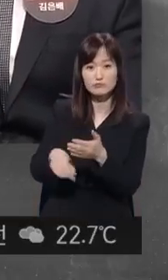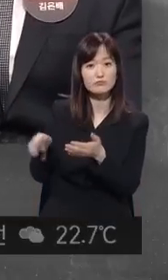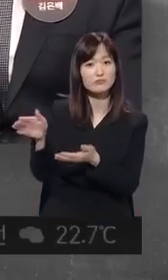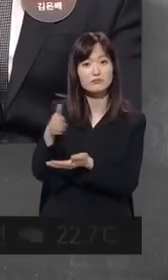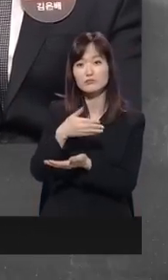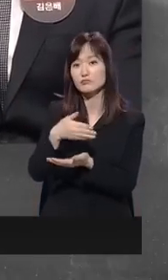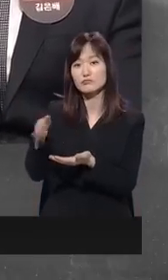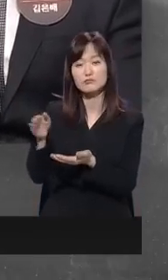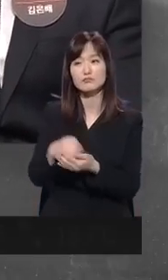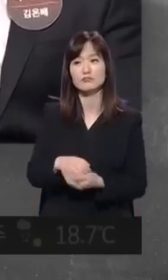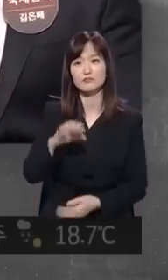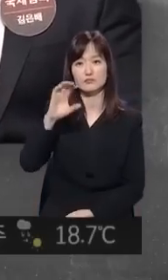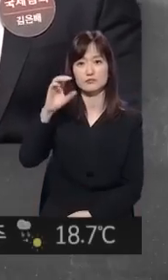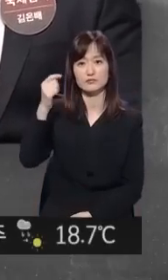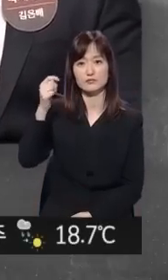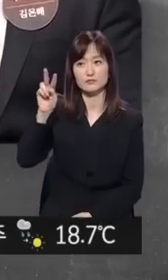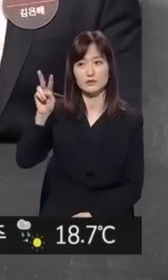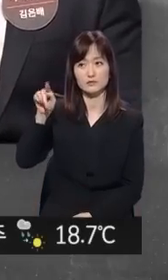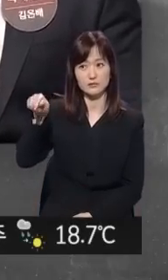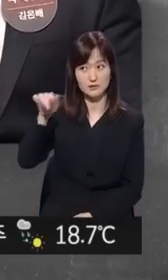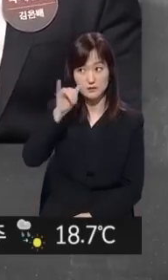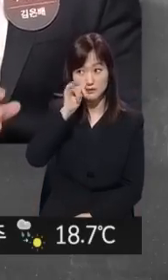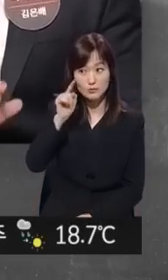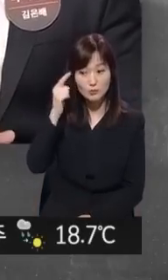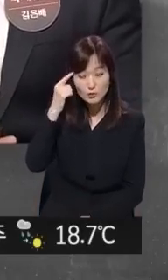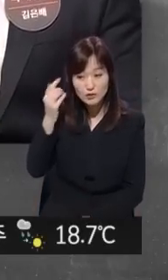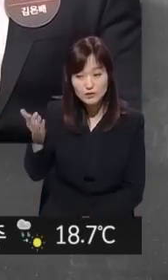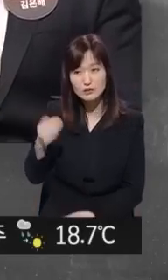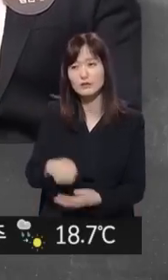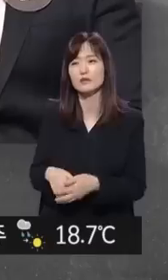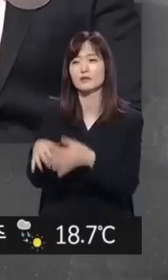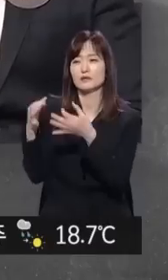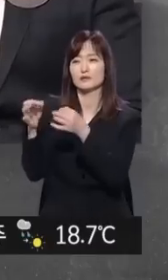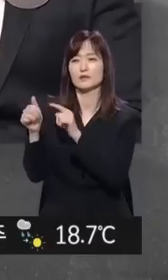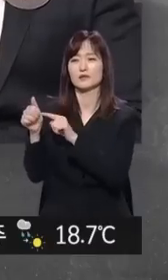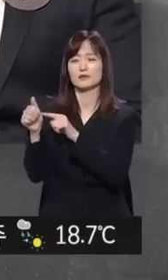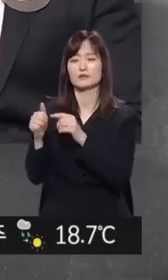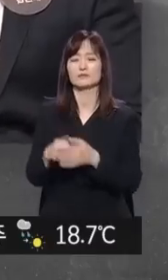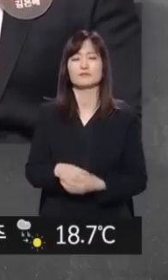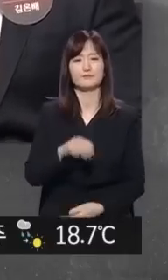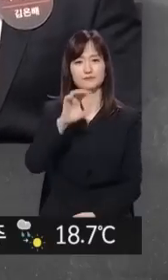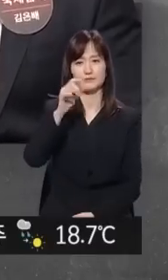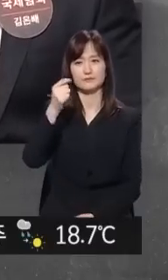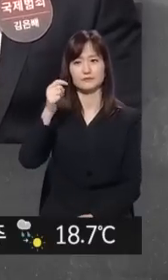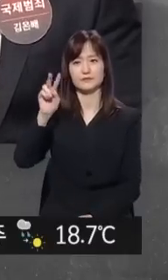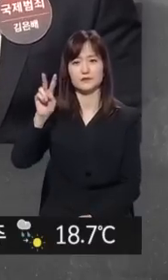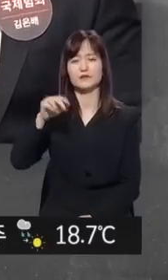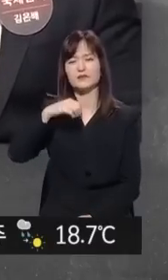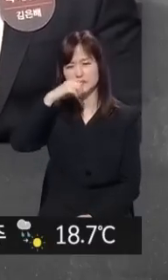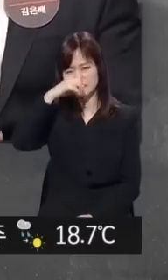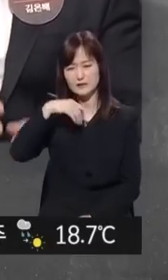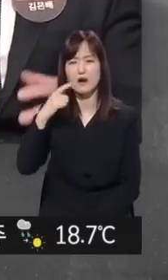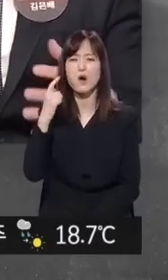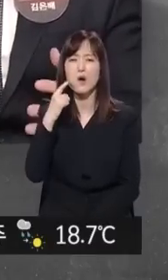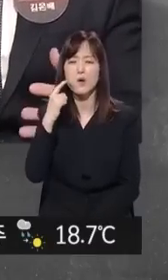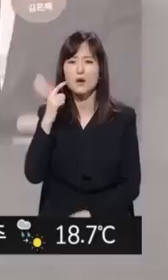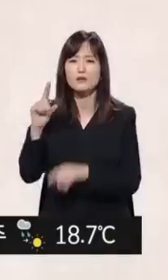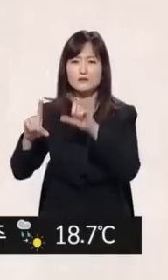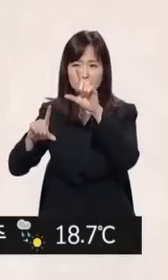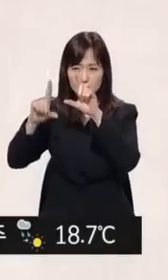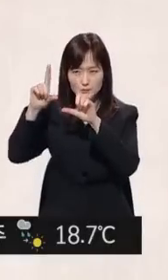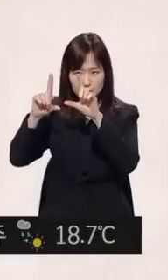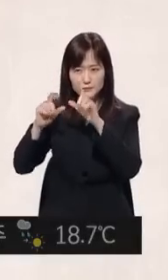근데 보니까 CCTV 없는 거예요 저게 뭐냐 했더니 김씨가 아 저 ct면은 모형이라 그랬습니다 그럼 모형이라